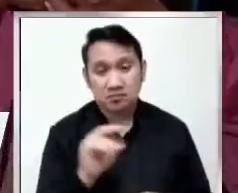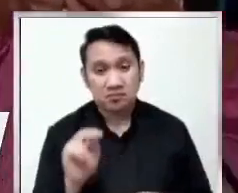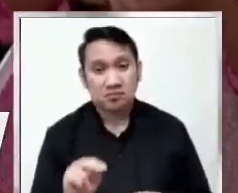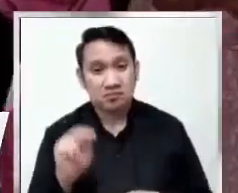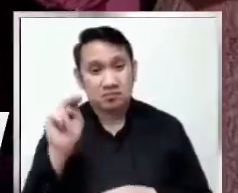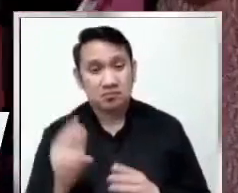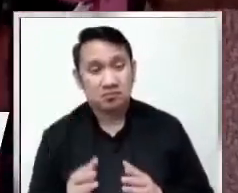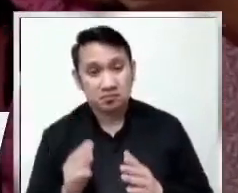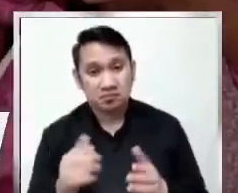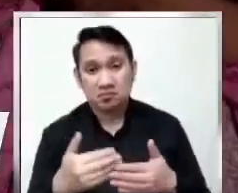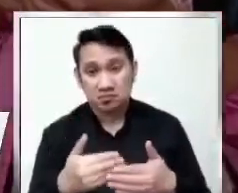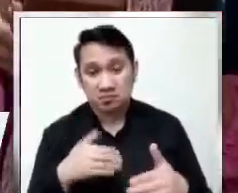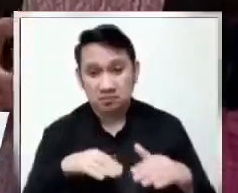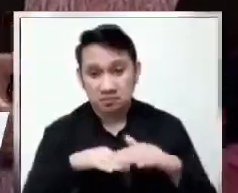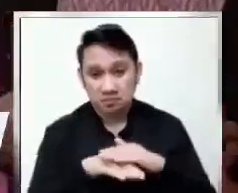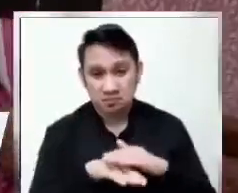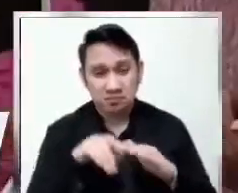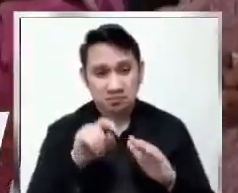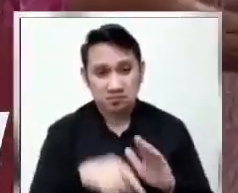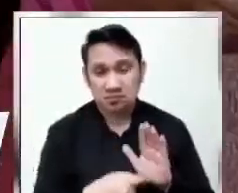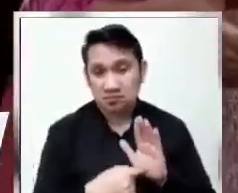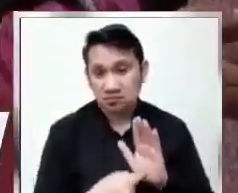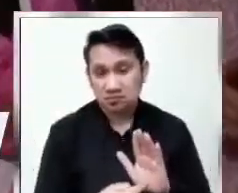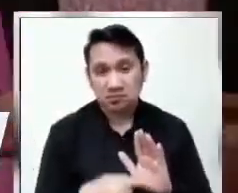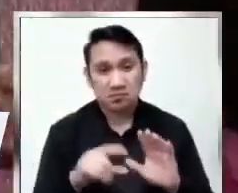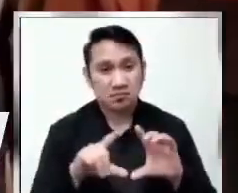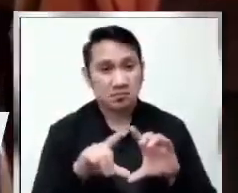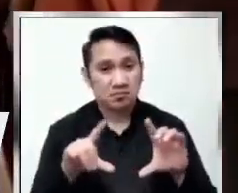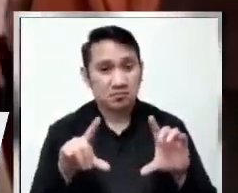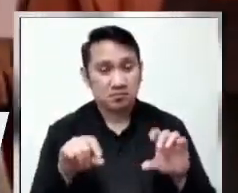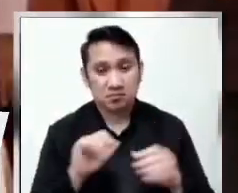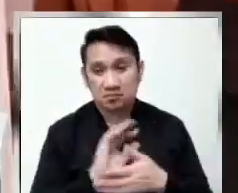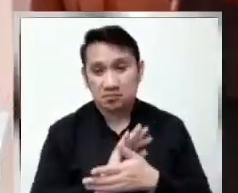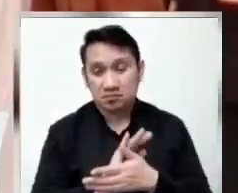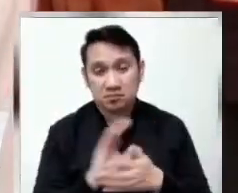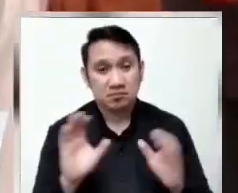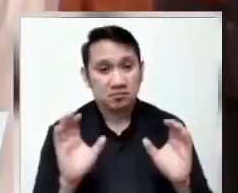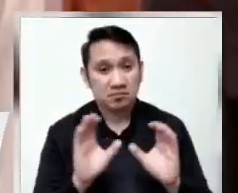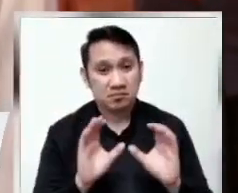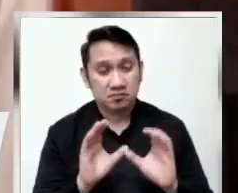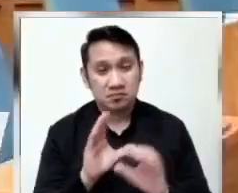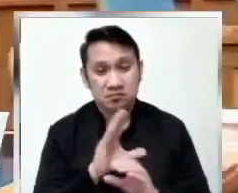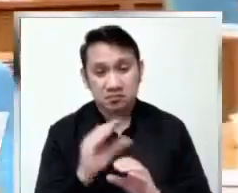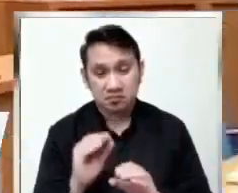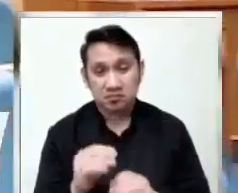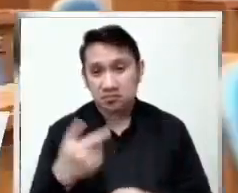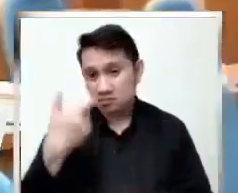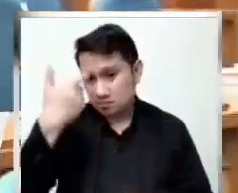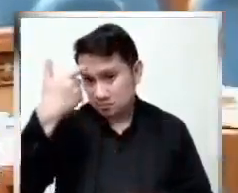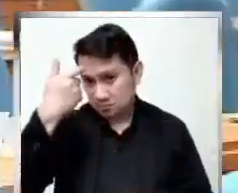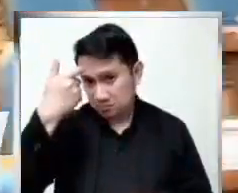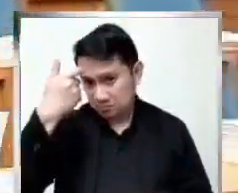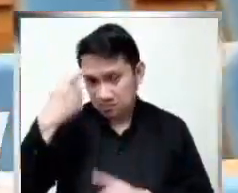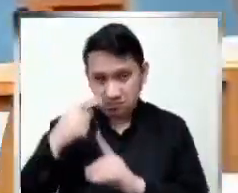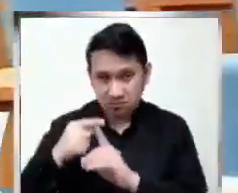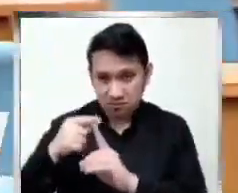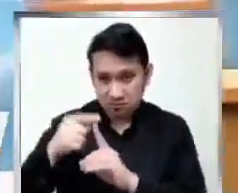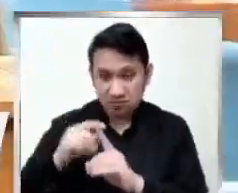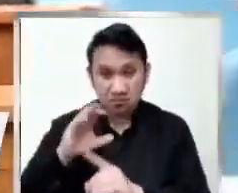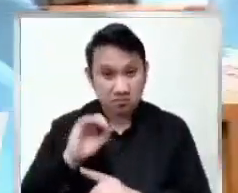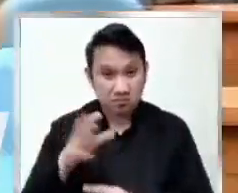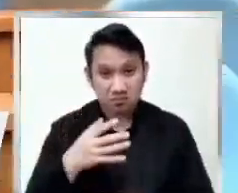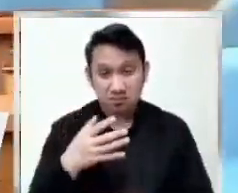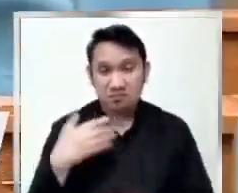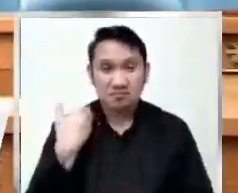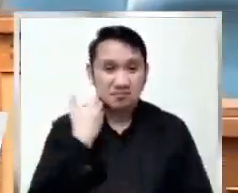makapasok, kailangan magpakita ng COVID vaccination card o certificate at magpa-temperature check. Kung mataas ang temperatura o may